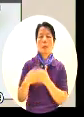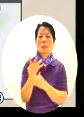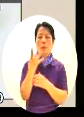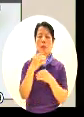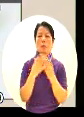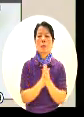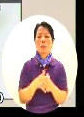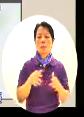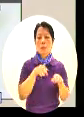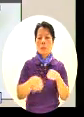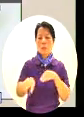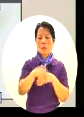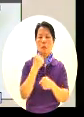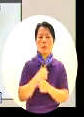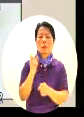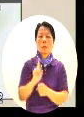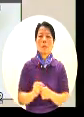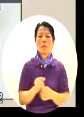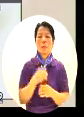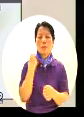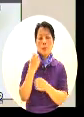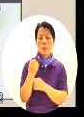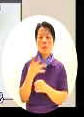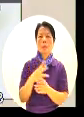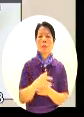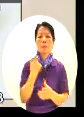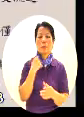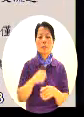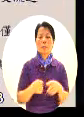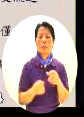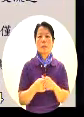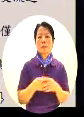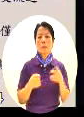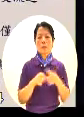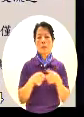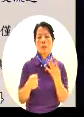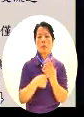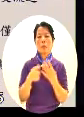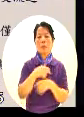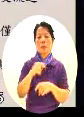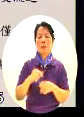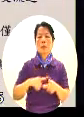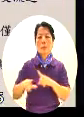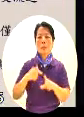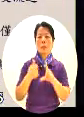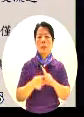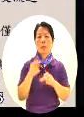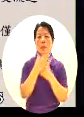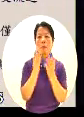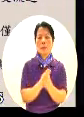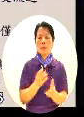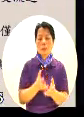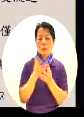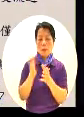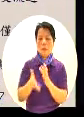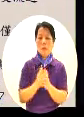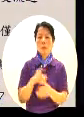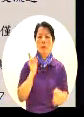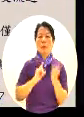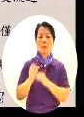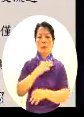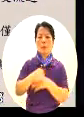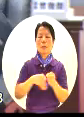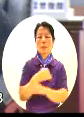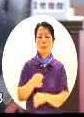哈，咱也当来做上新的工业园区哈，落实什么？咱自由经济示范区